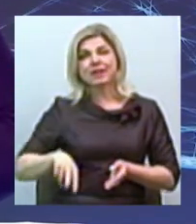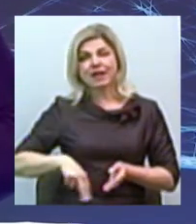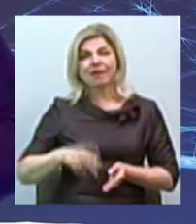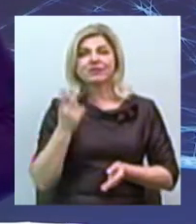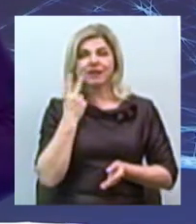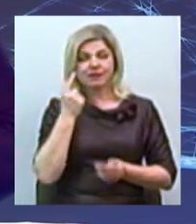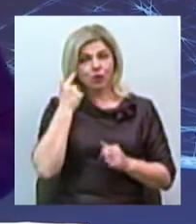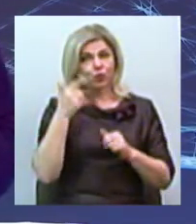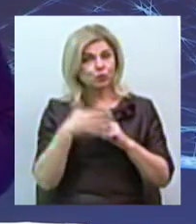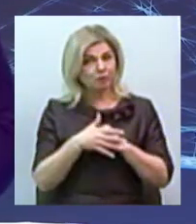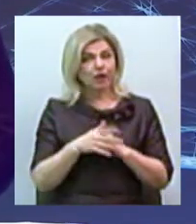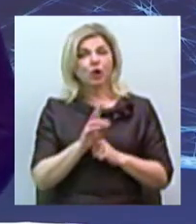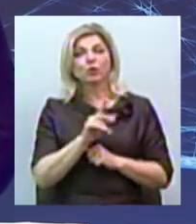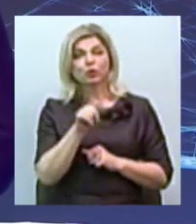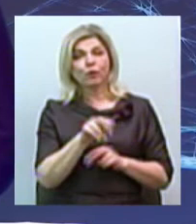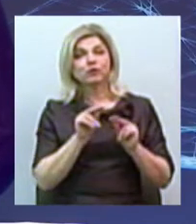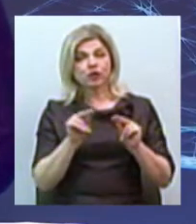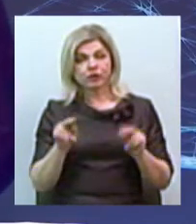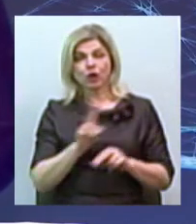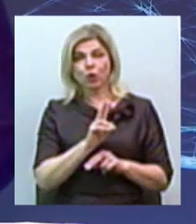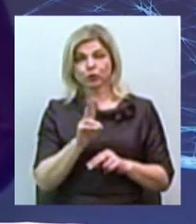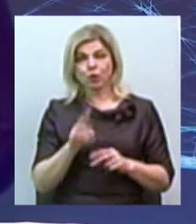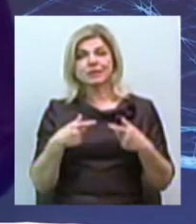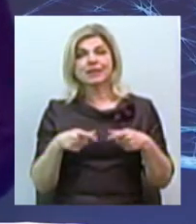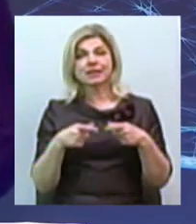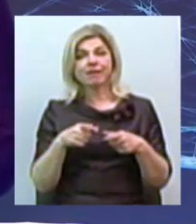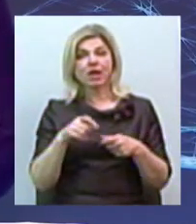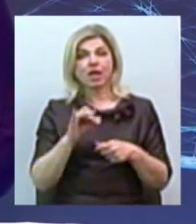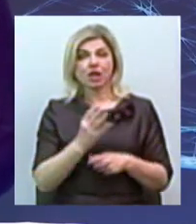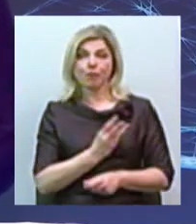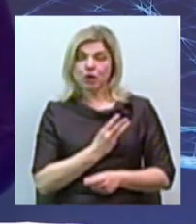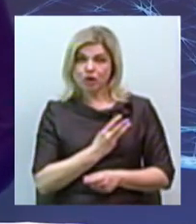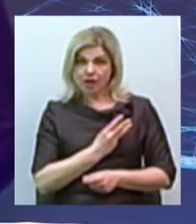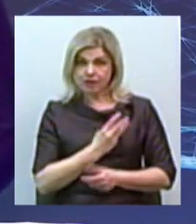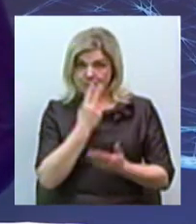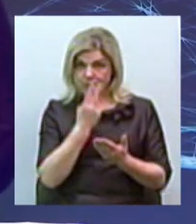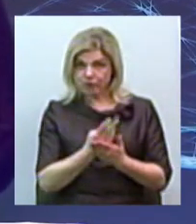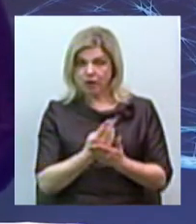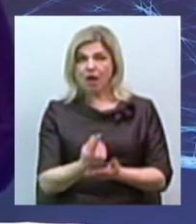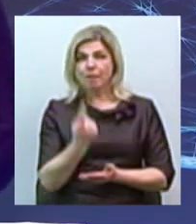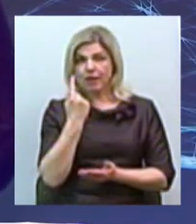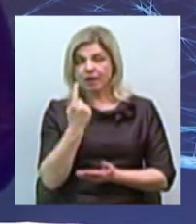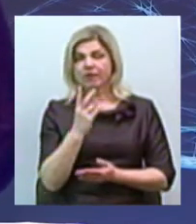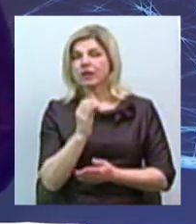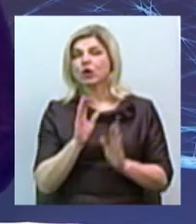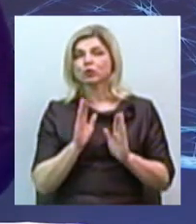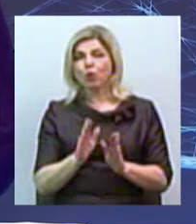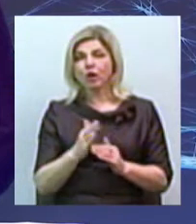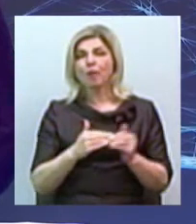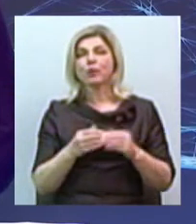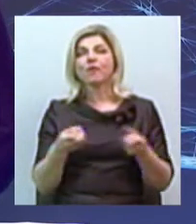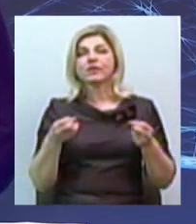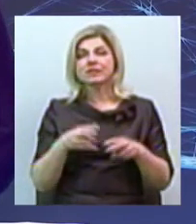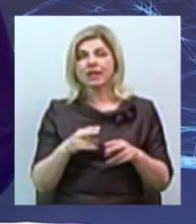завжди розуміє, що той вчитель, який сертифікується і виявив це бажання, це перш за все не лише професійне зростання